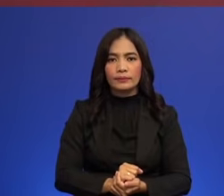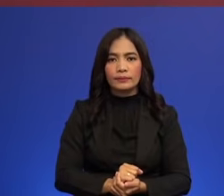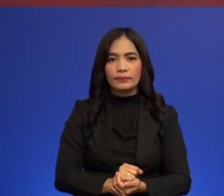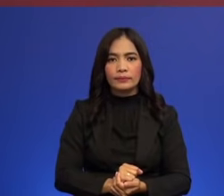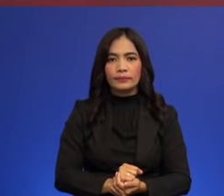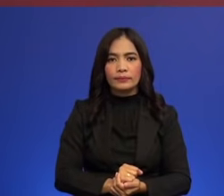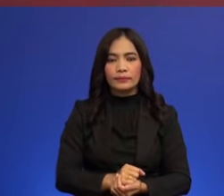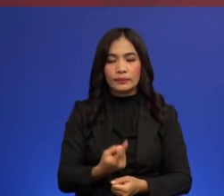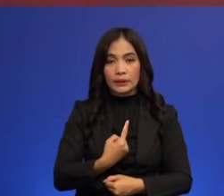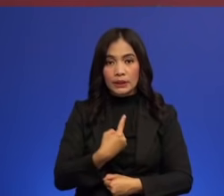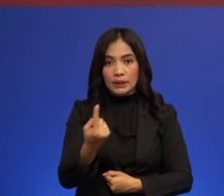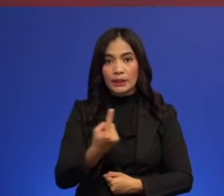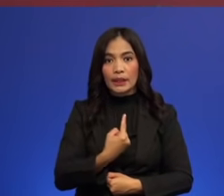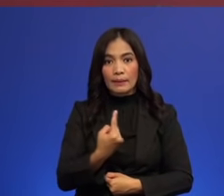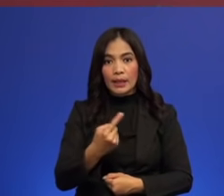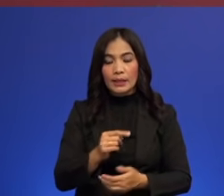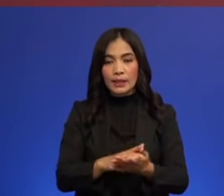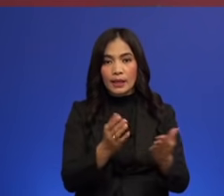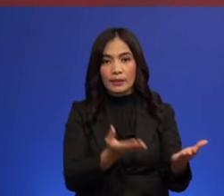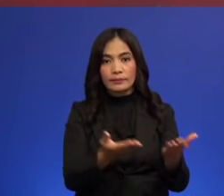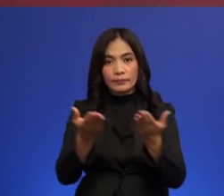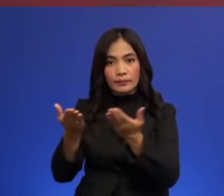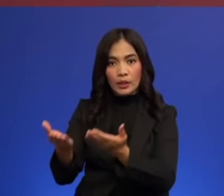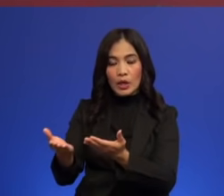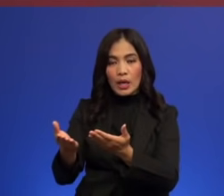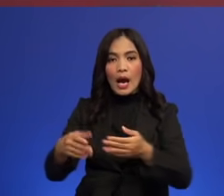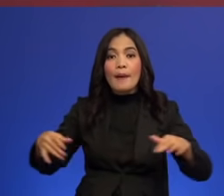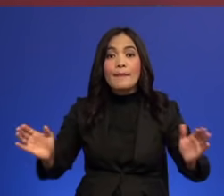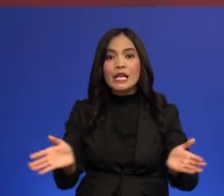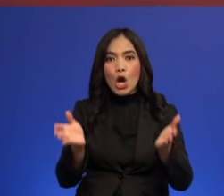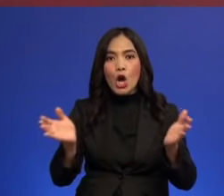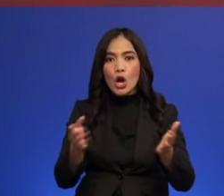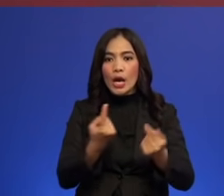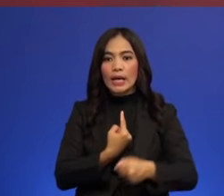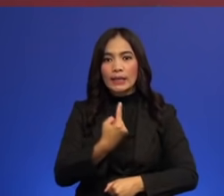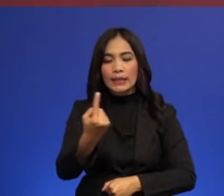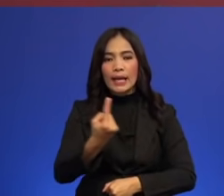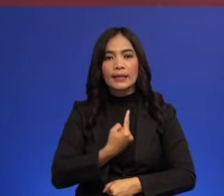maka ini akan membawa kita atau mendorong kita